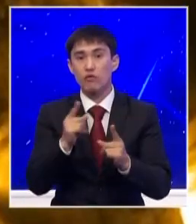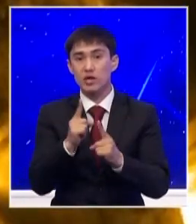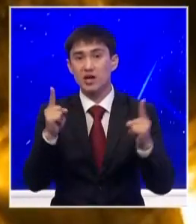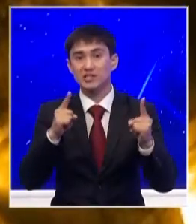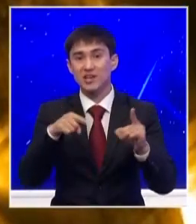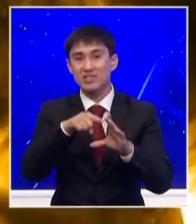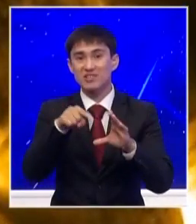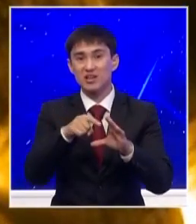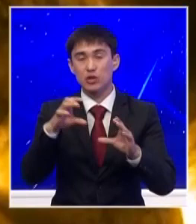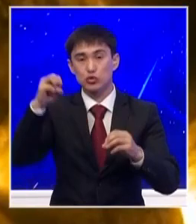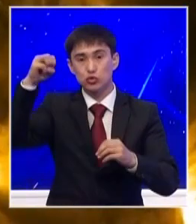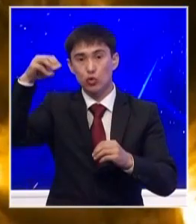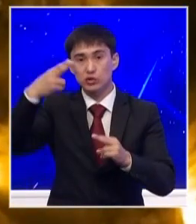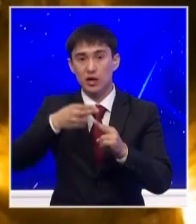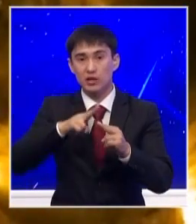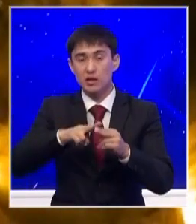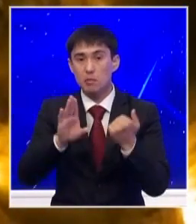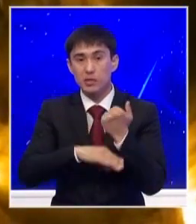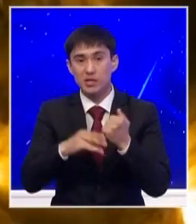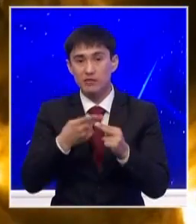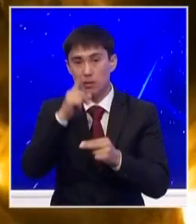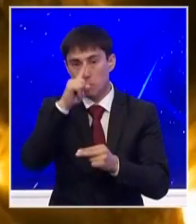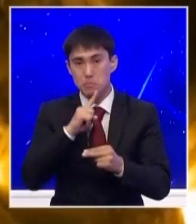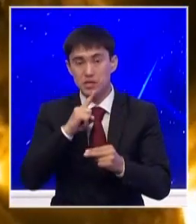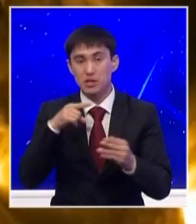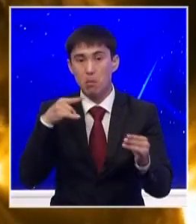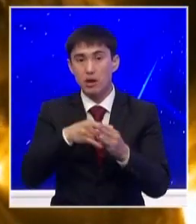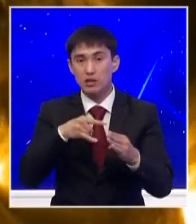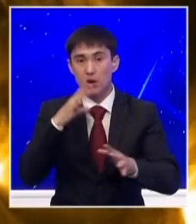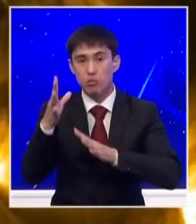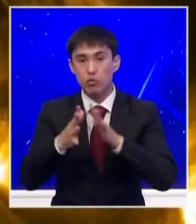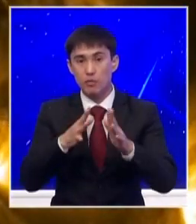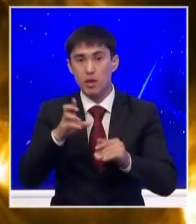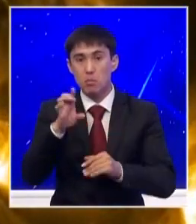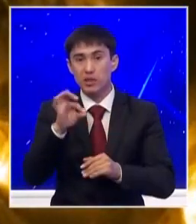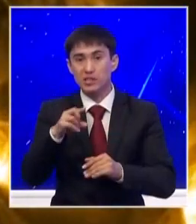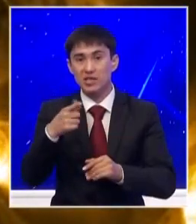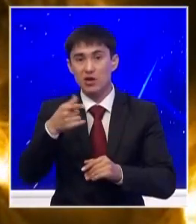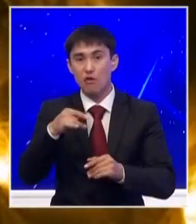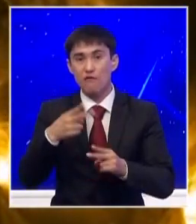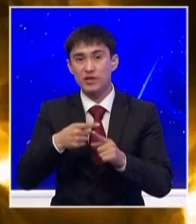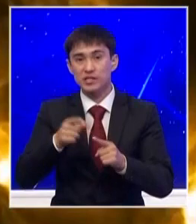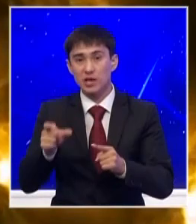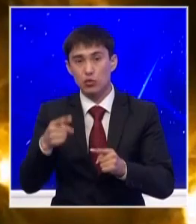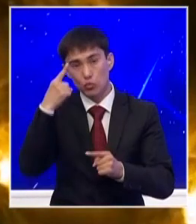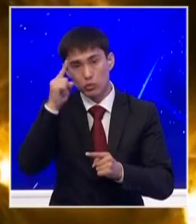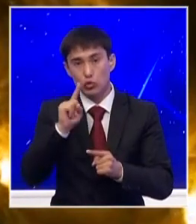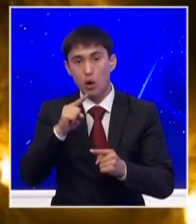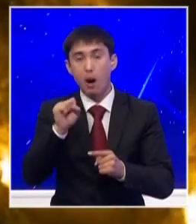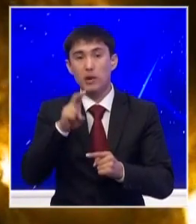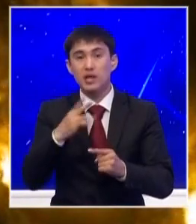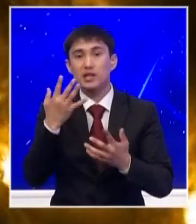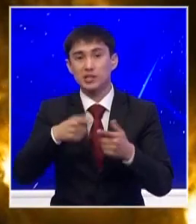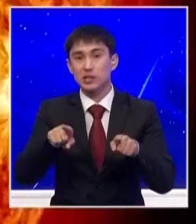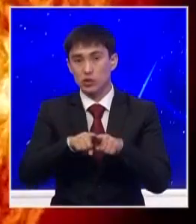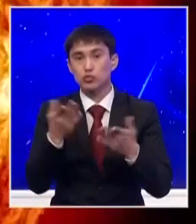гигантской дыры на Солнце. Однако это не последняя в этом месяце магнитная буря. Британские геофизики предполагают, что в апреле произойдут еще несколько